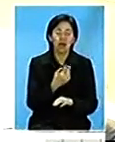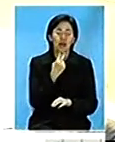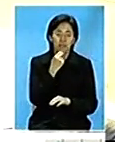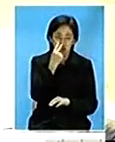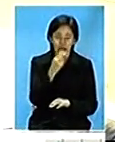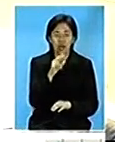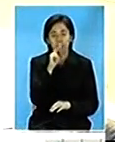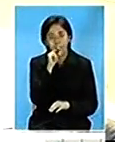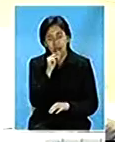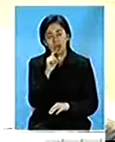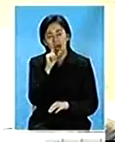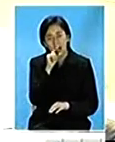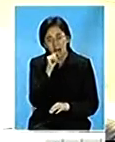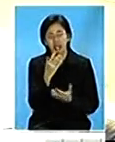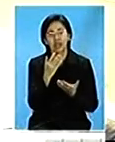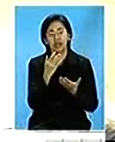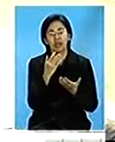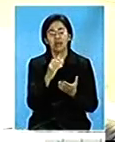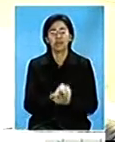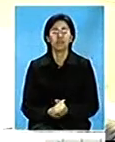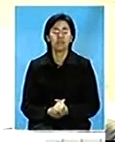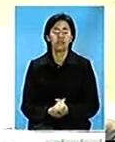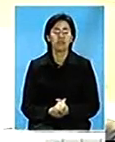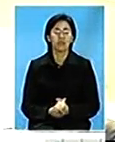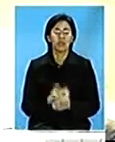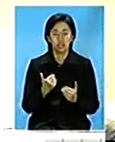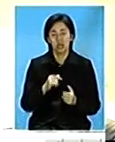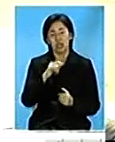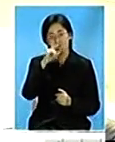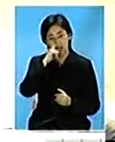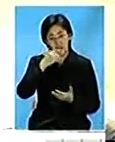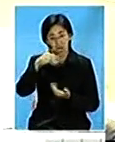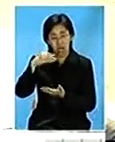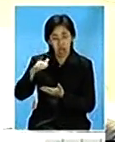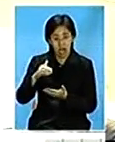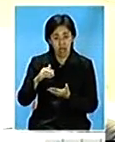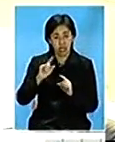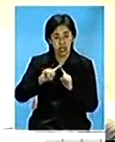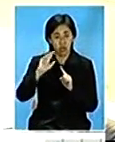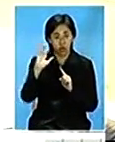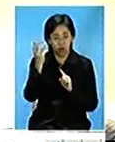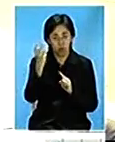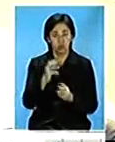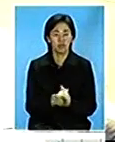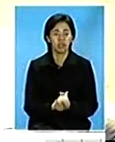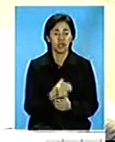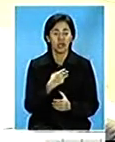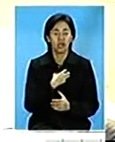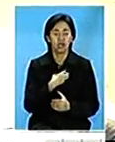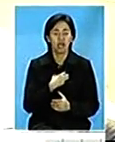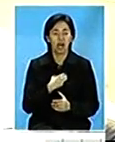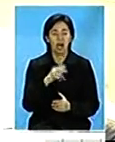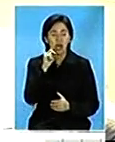ก่เวลานี้ไก่ของประเทศไทยเนี่ยส่งไปขายอันดับหนึ่งของโลกก็เพราะจากได้จากอ่างนี่นะครับอ่